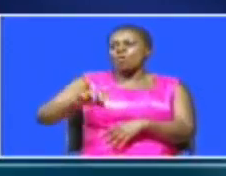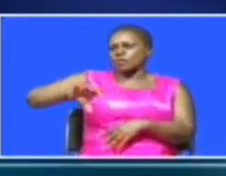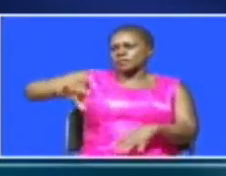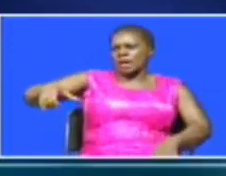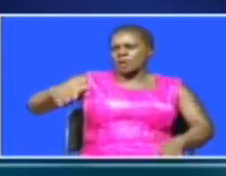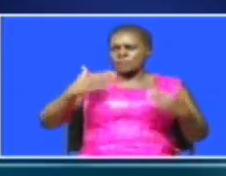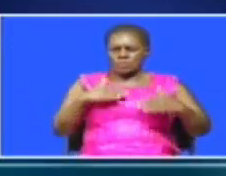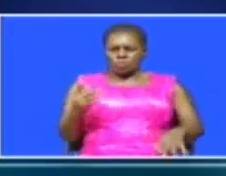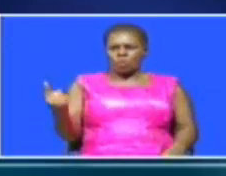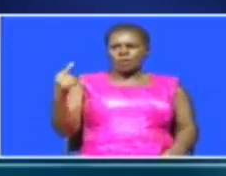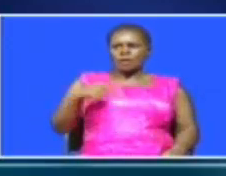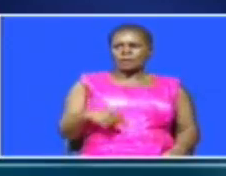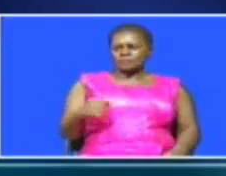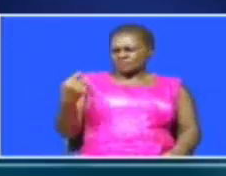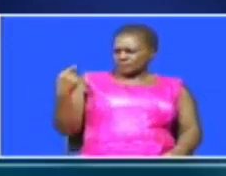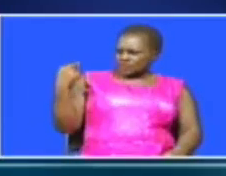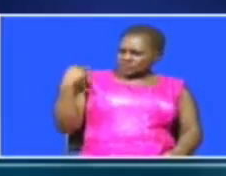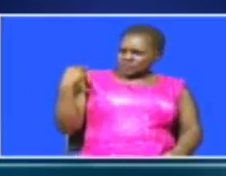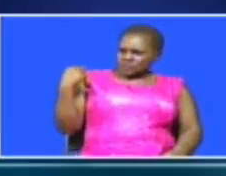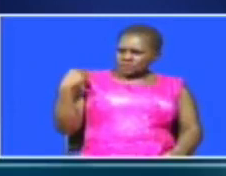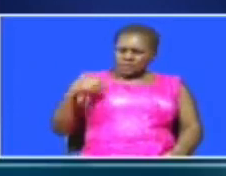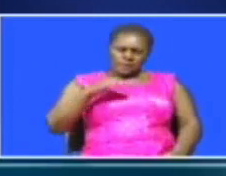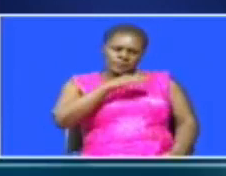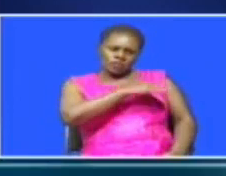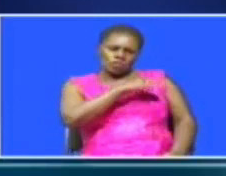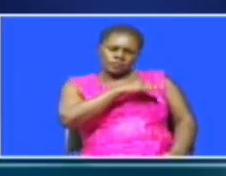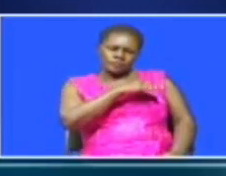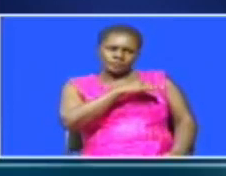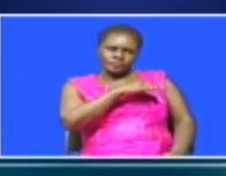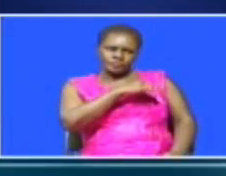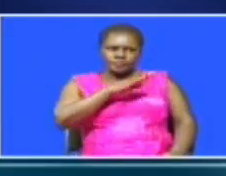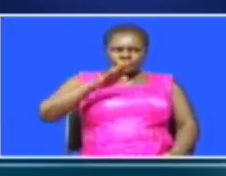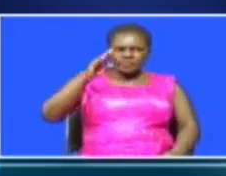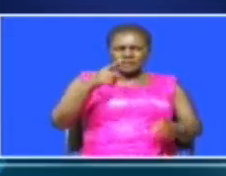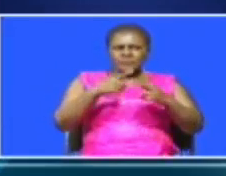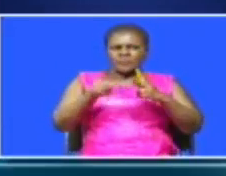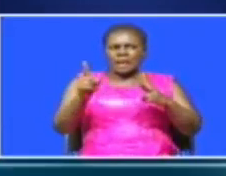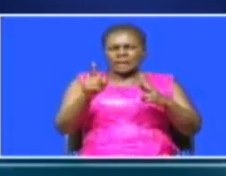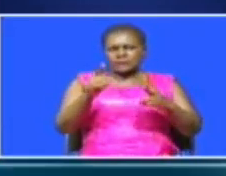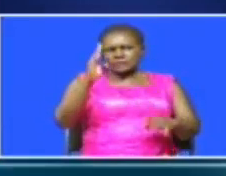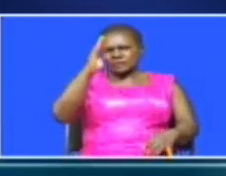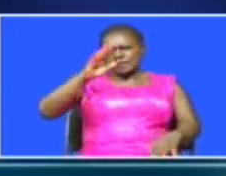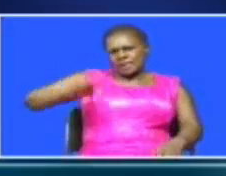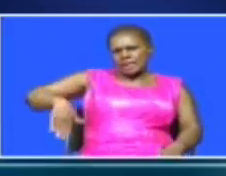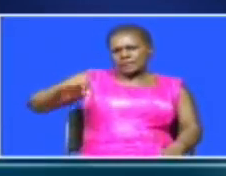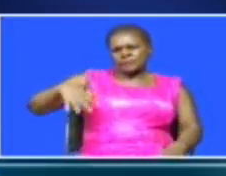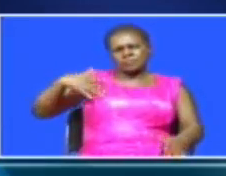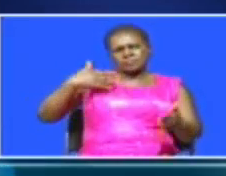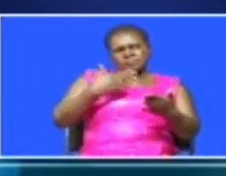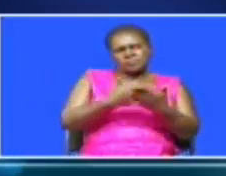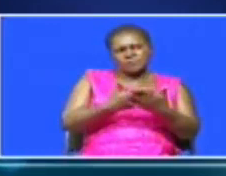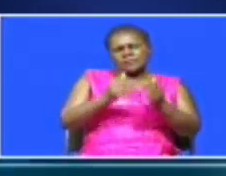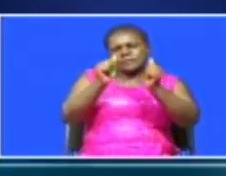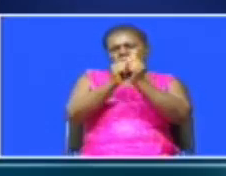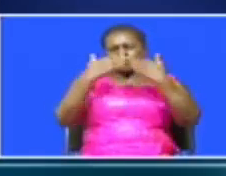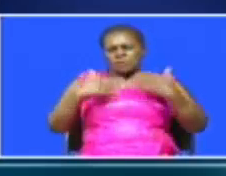ili watu watoke. Jana mpaka jioni tulianza okay, karibu late afternoon morning, lakini mpaka jioni inasikitisha tumepata watu